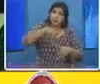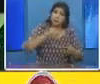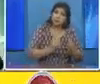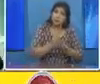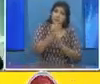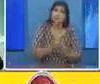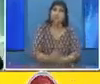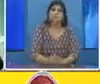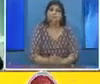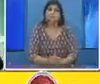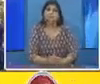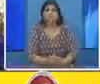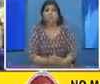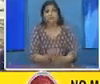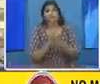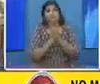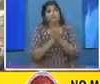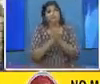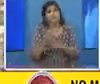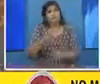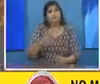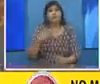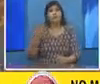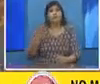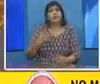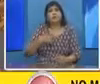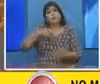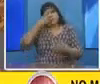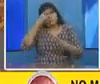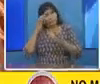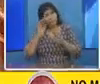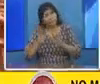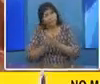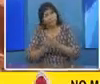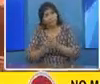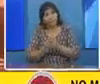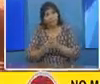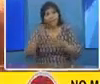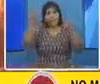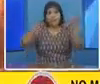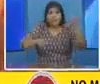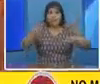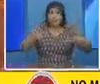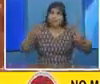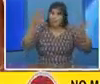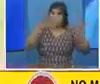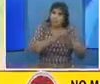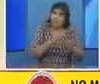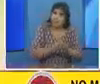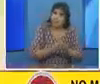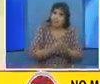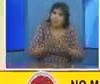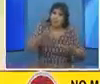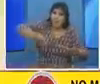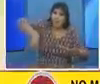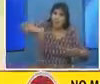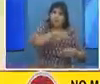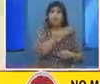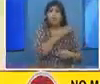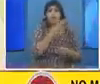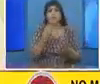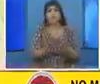रहा है। साथियों, कोई भी मिशन पीपल पार्टिसिपेशन जन भागीदारी